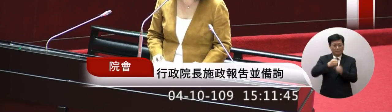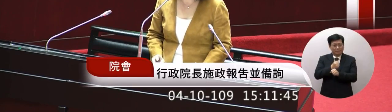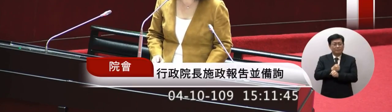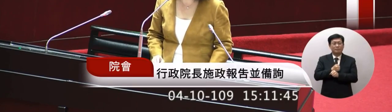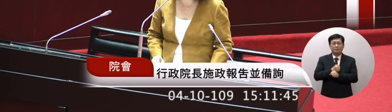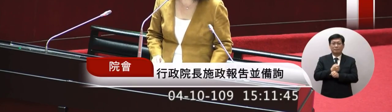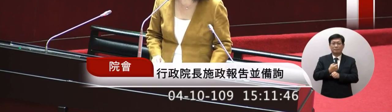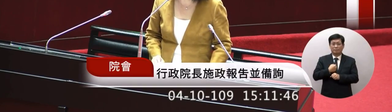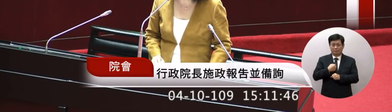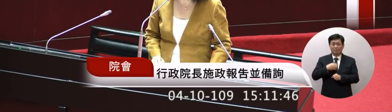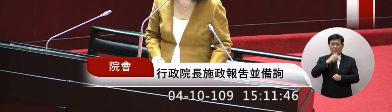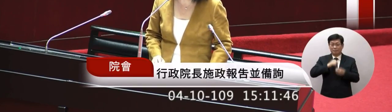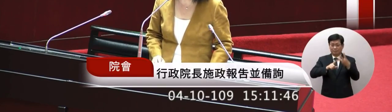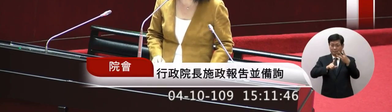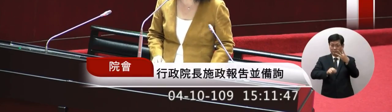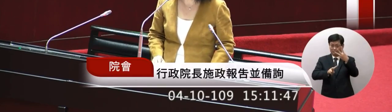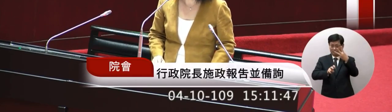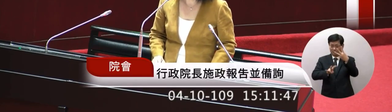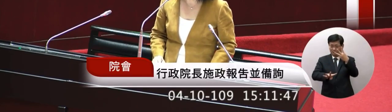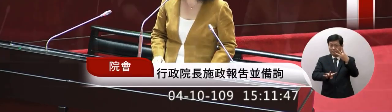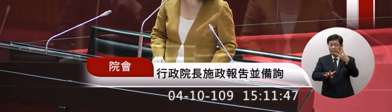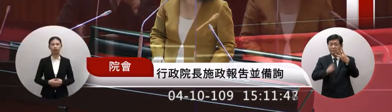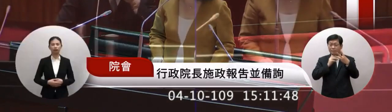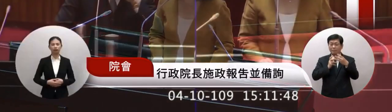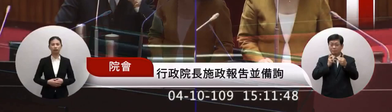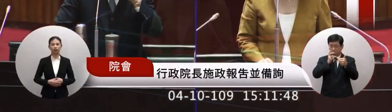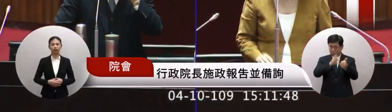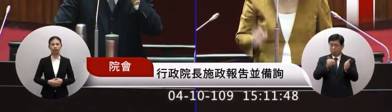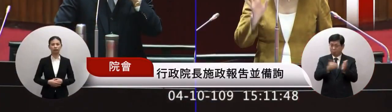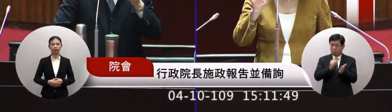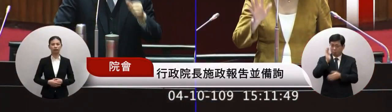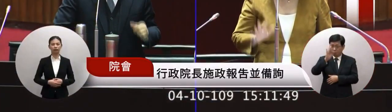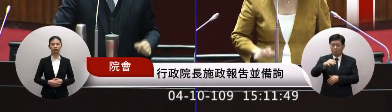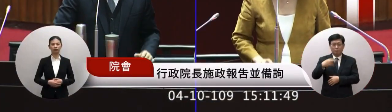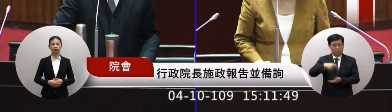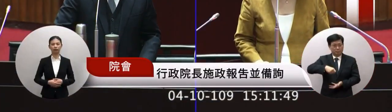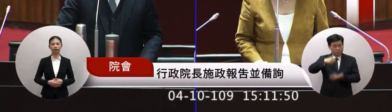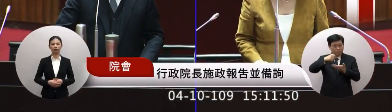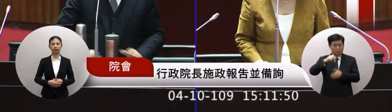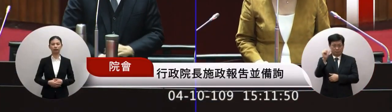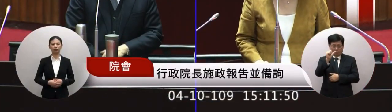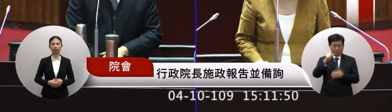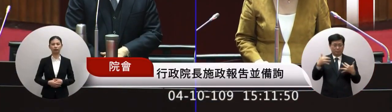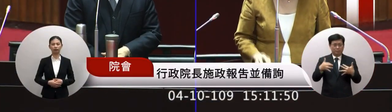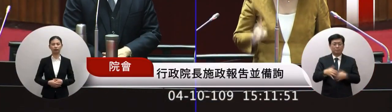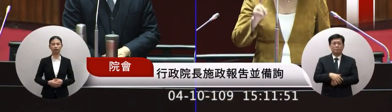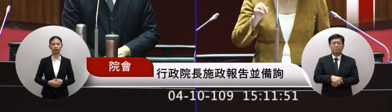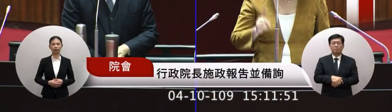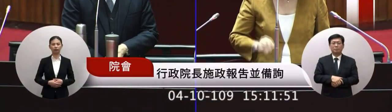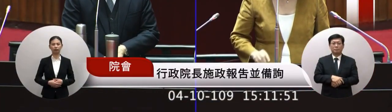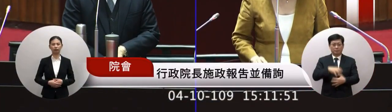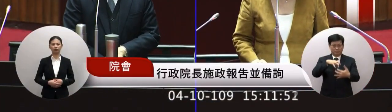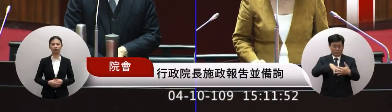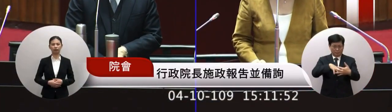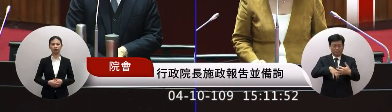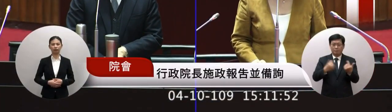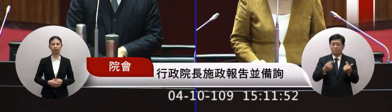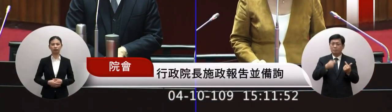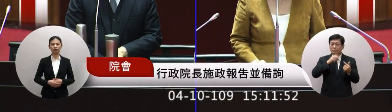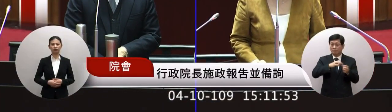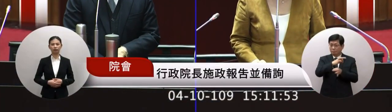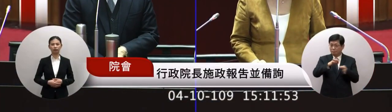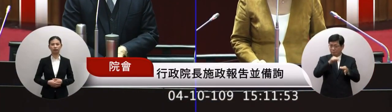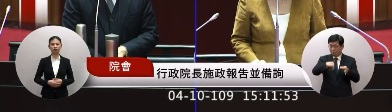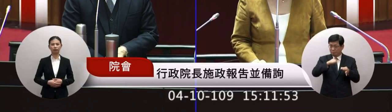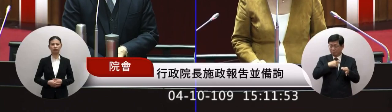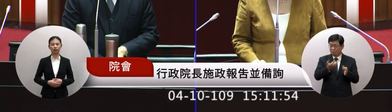就从本席3月24号质询之后呢，提出来5个问题，其中呢，关于经济